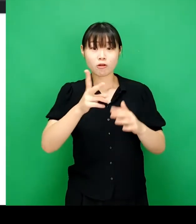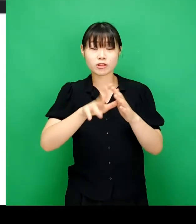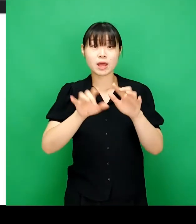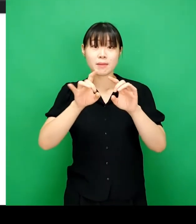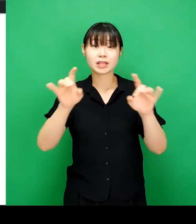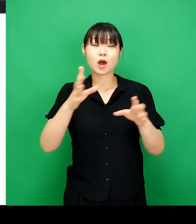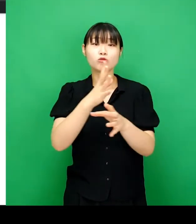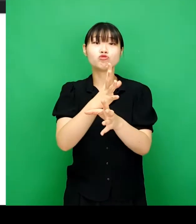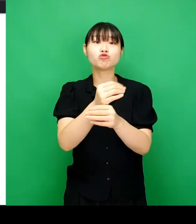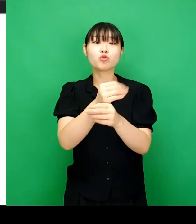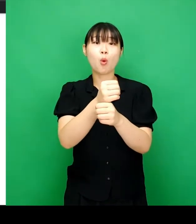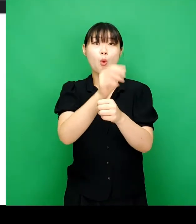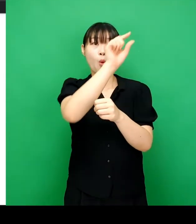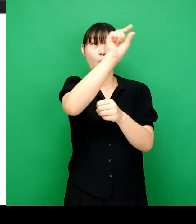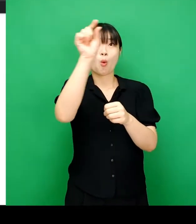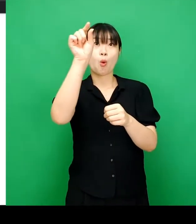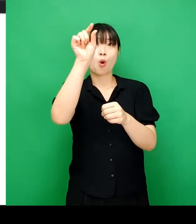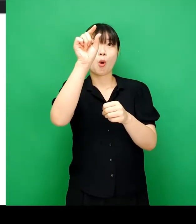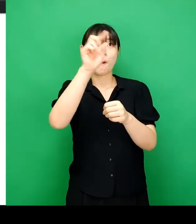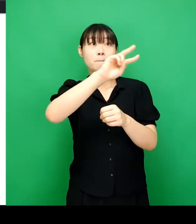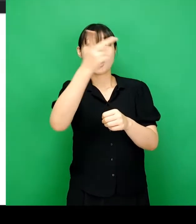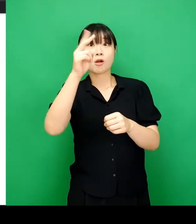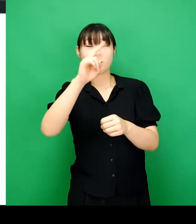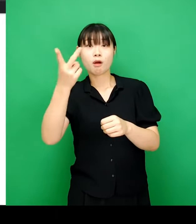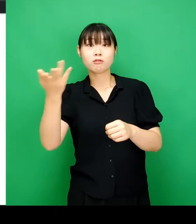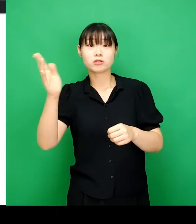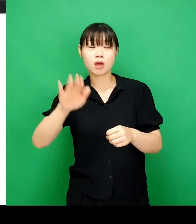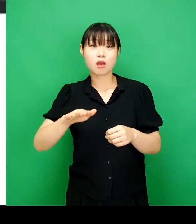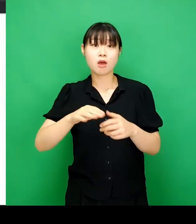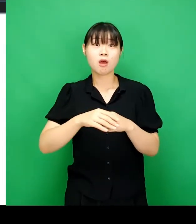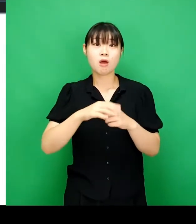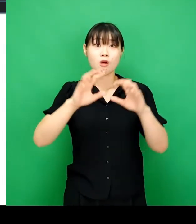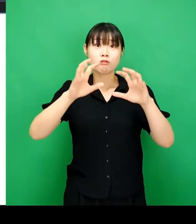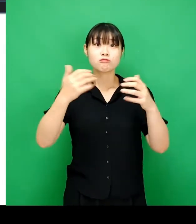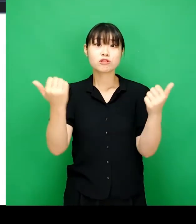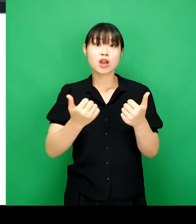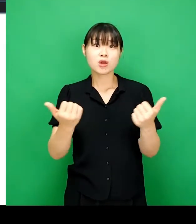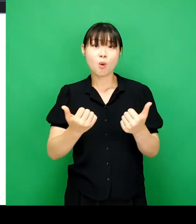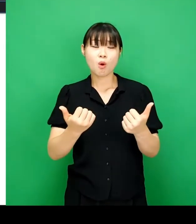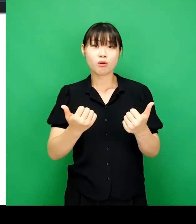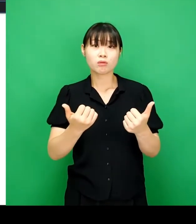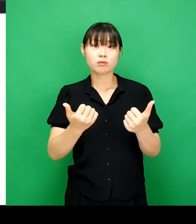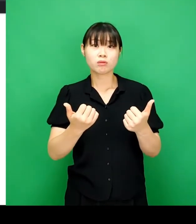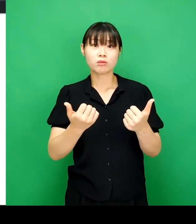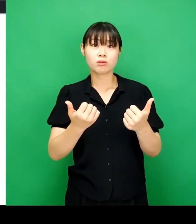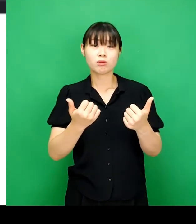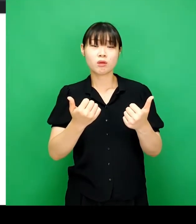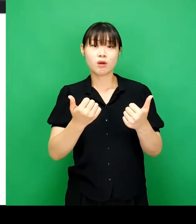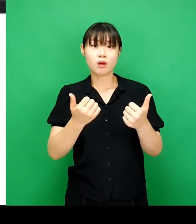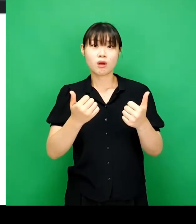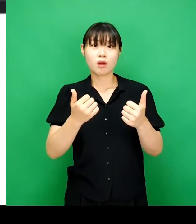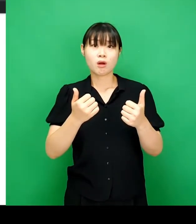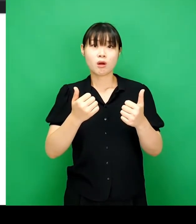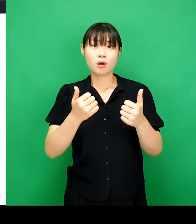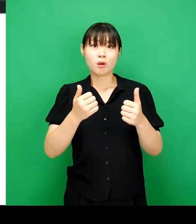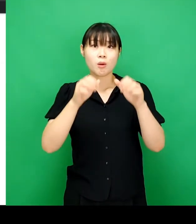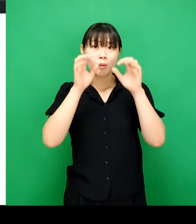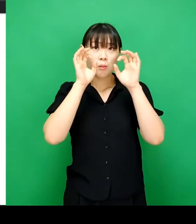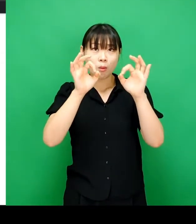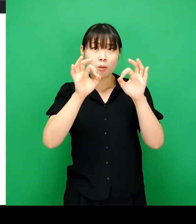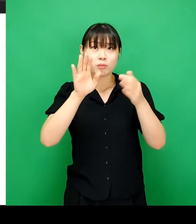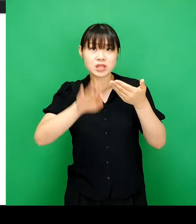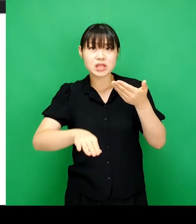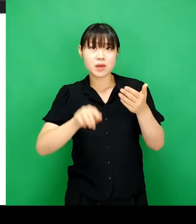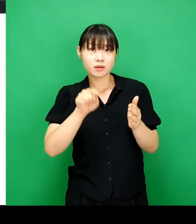바뀔 때마다 주소창의 URL이 바뀌는데 국회의원 현황 페이지는 아래에 있는 게시판